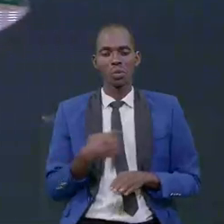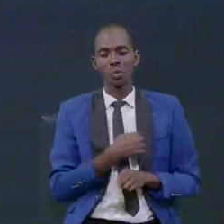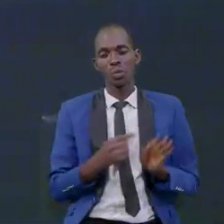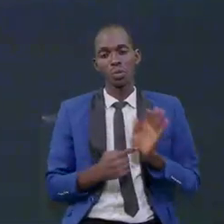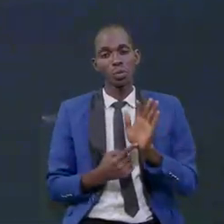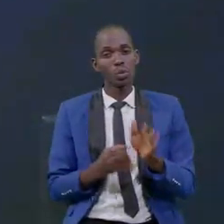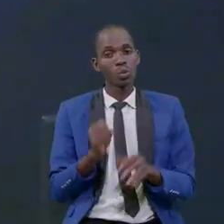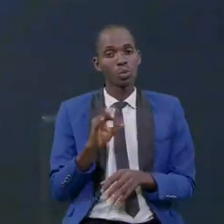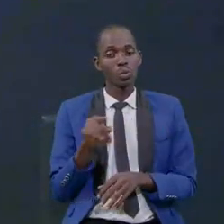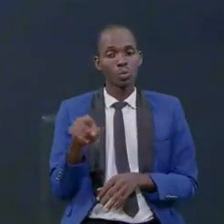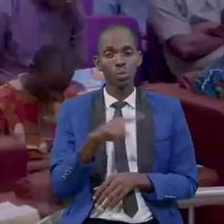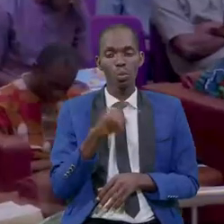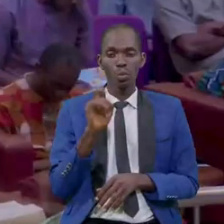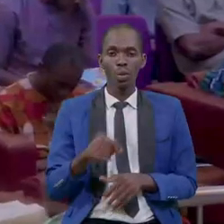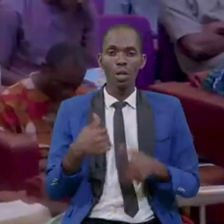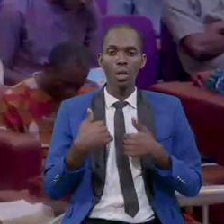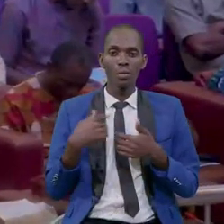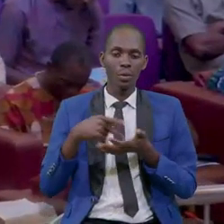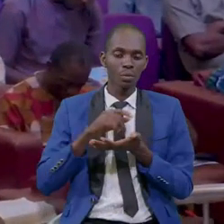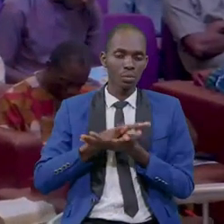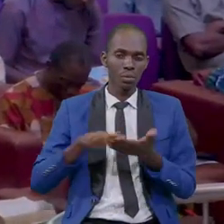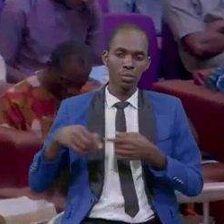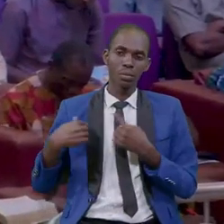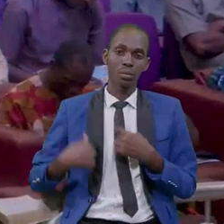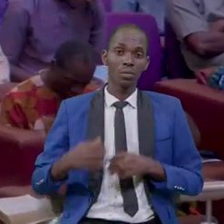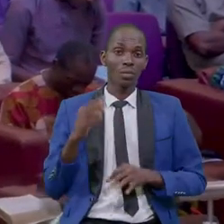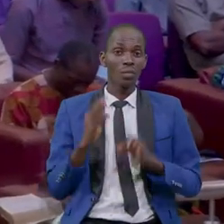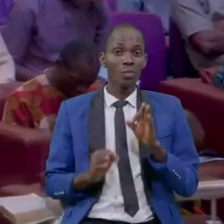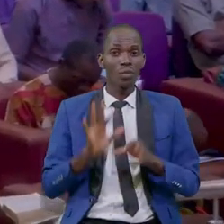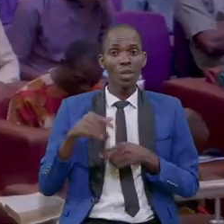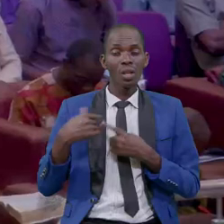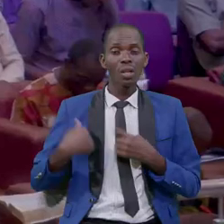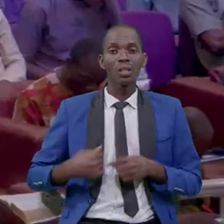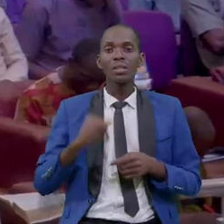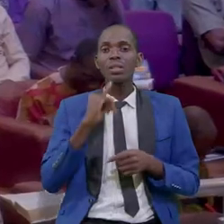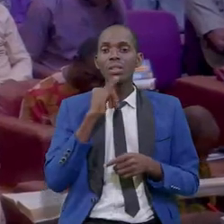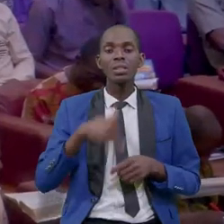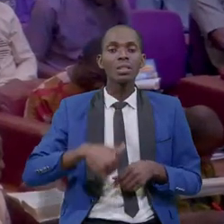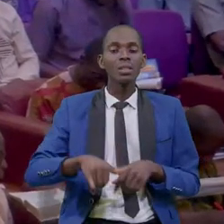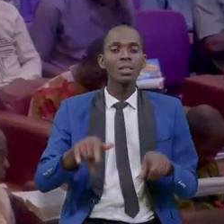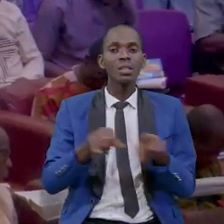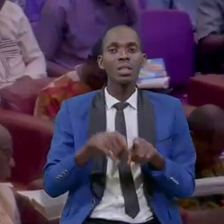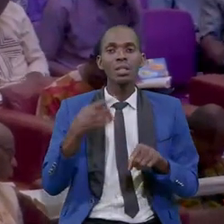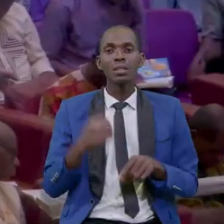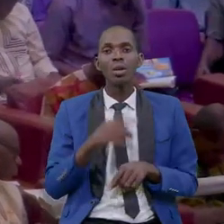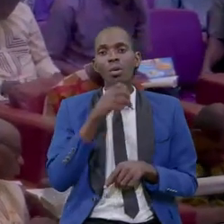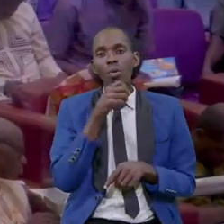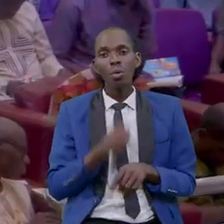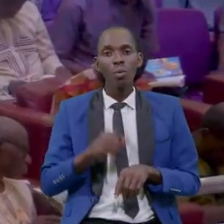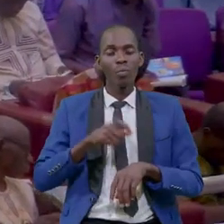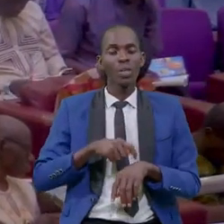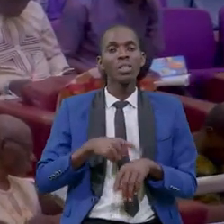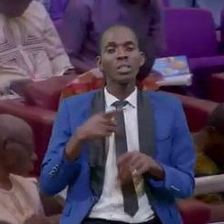de tout ce que nous faisons, le cœur pur. Si le cœur est encore comme le corps à l'état